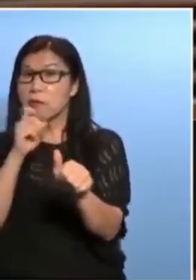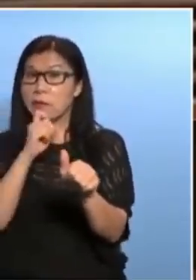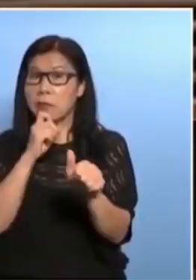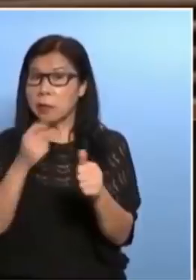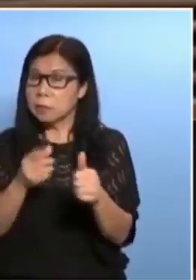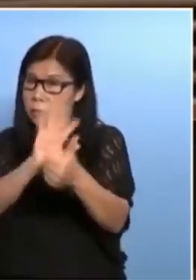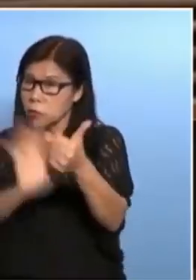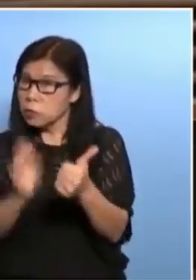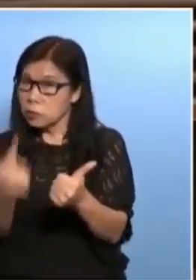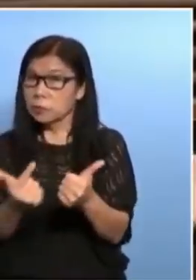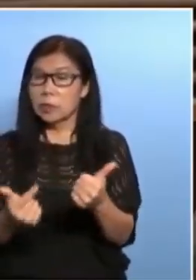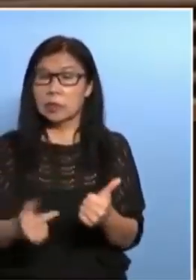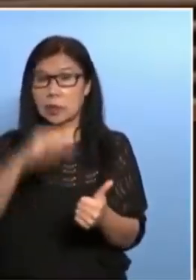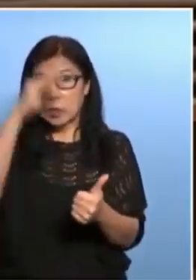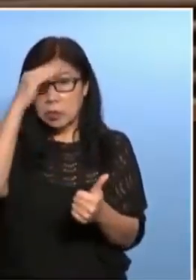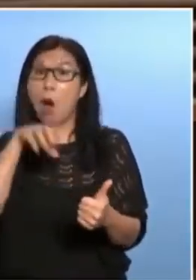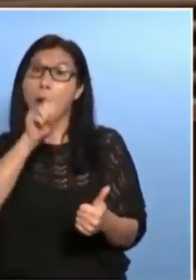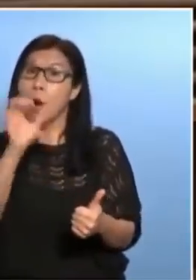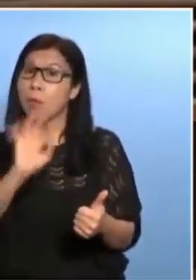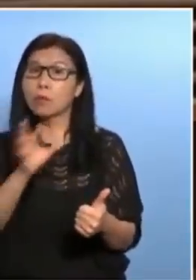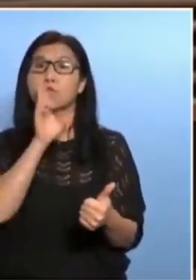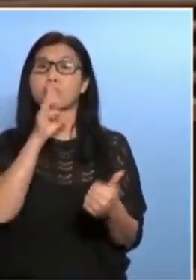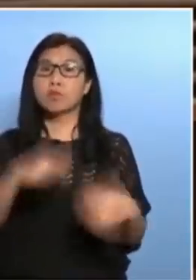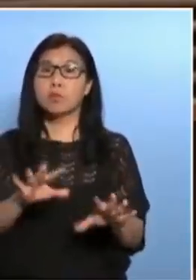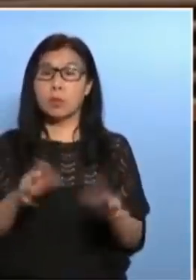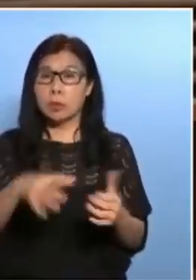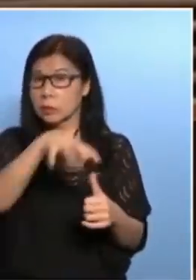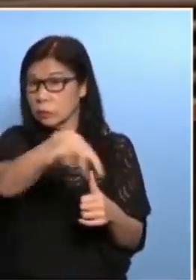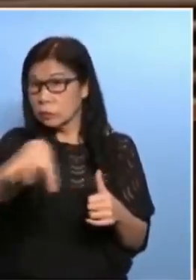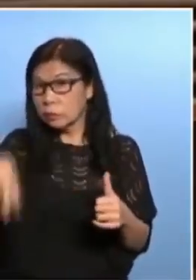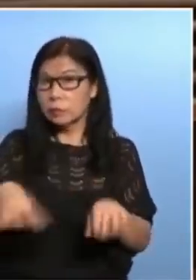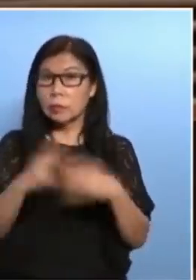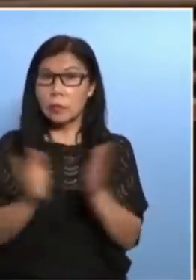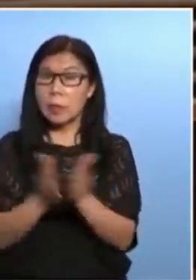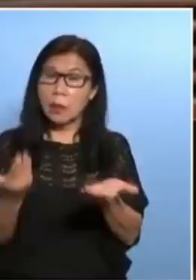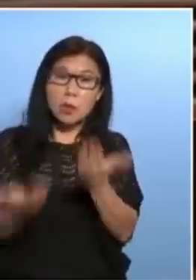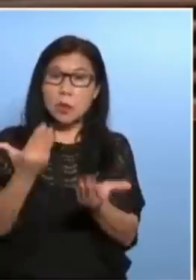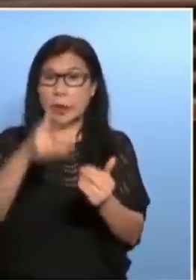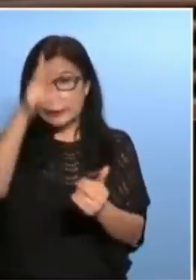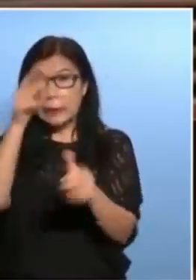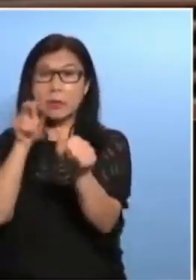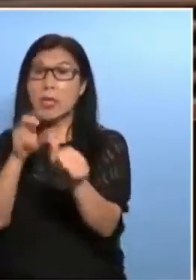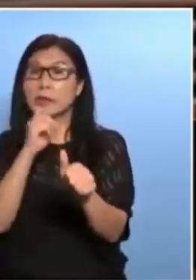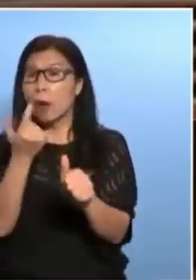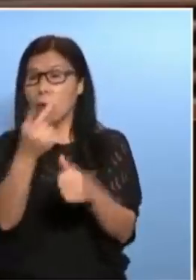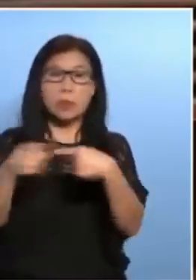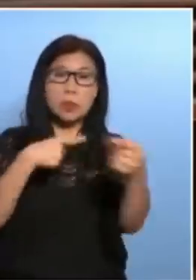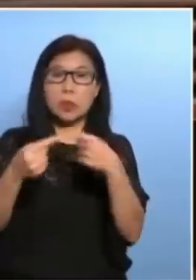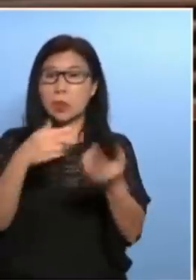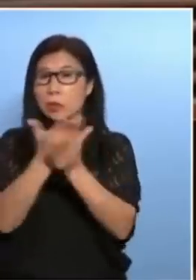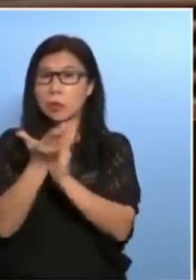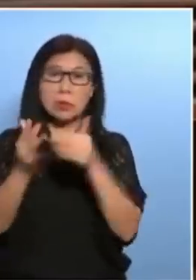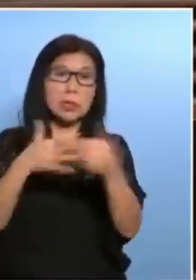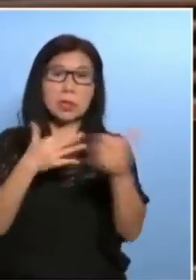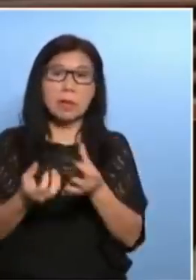礎。執法者當然不需要告訴你啦，但如果在不同的場合，因為不同的政見的人不做出不同的